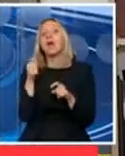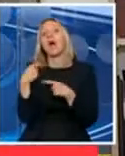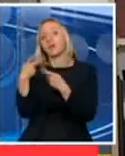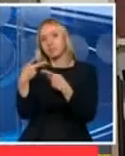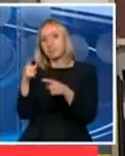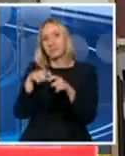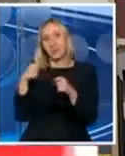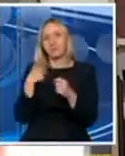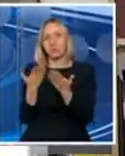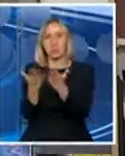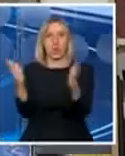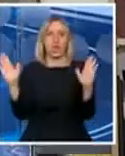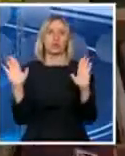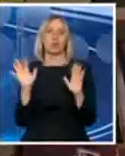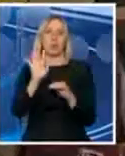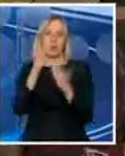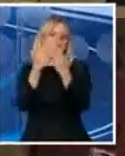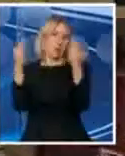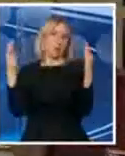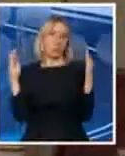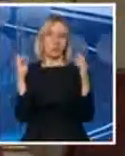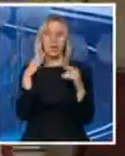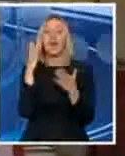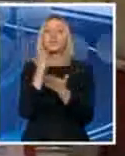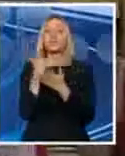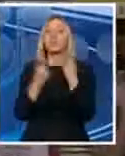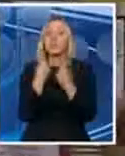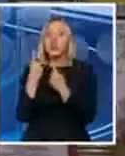dolazile, tako ćemo širiti njen kutak. Kada se steknu uslovi i